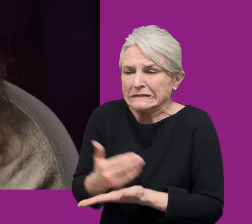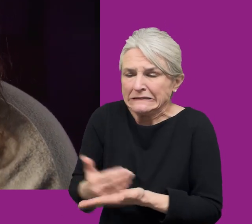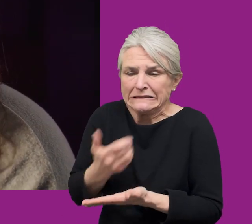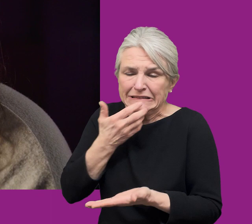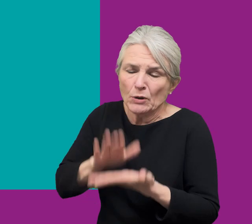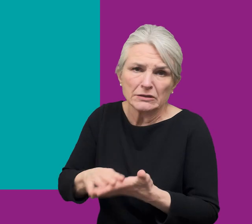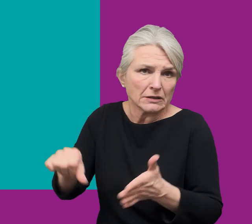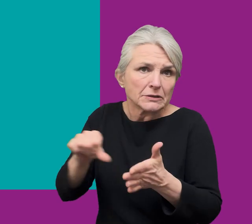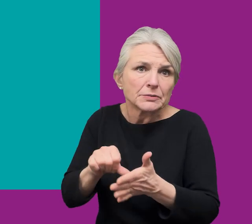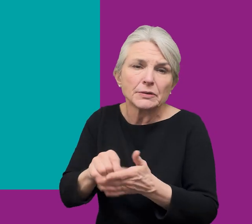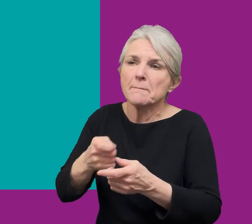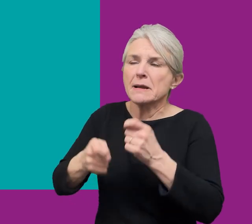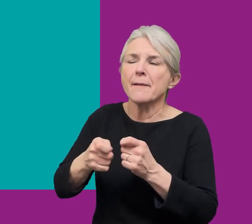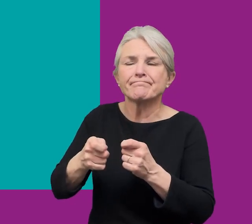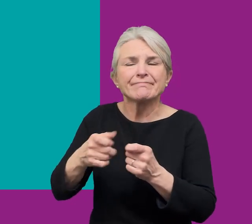angen i brynu tŷ.